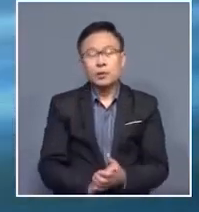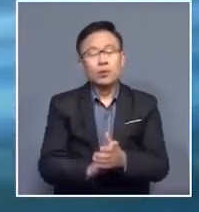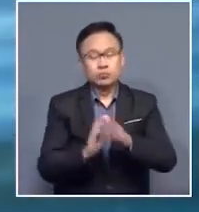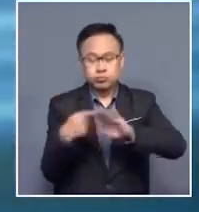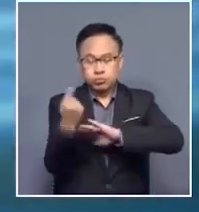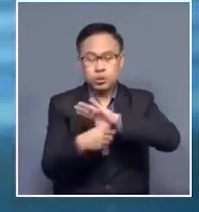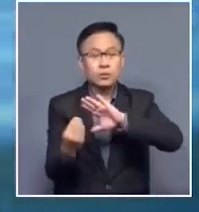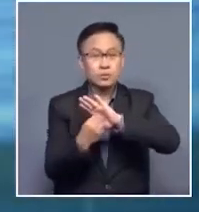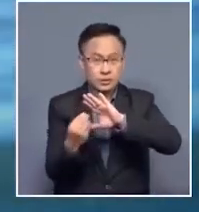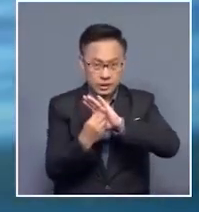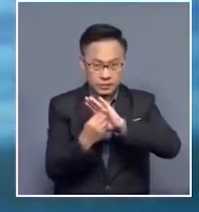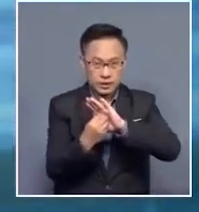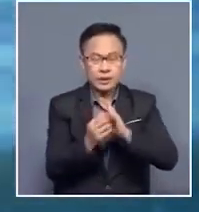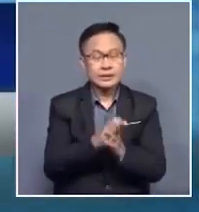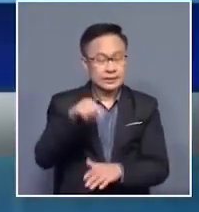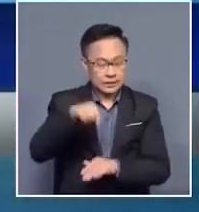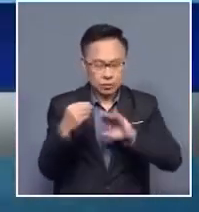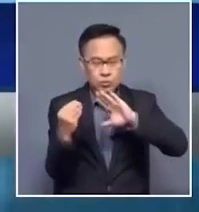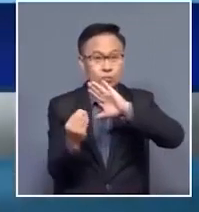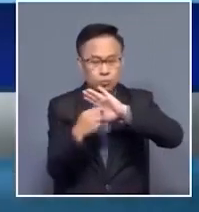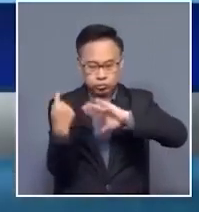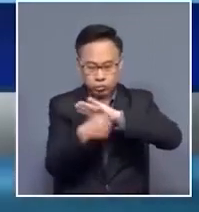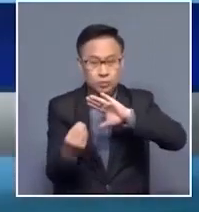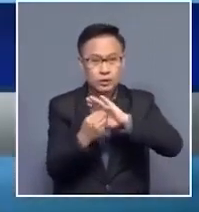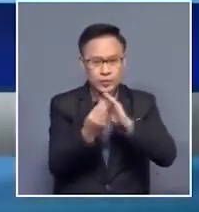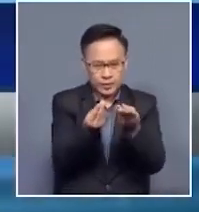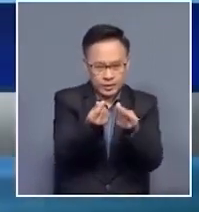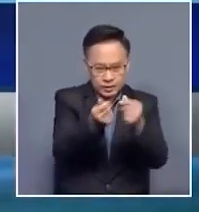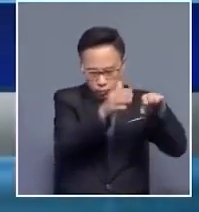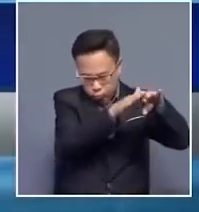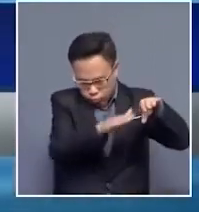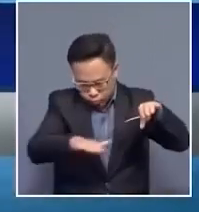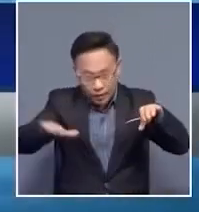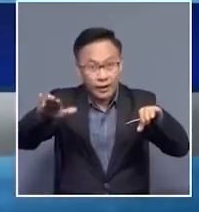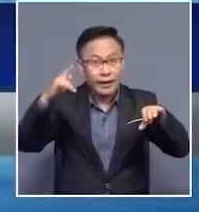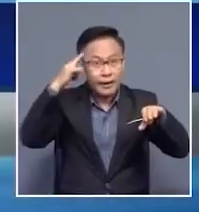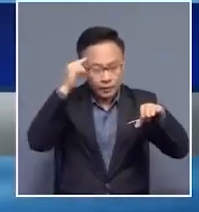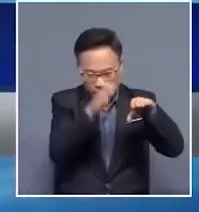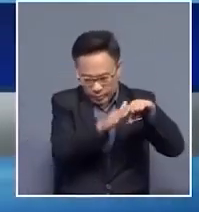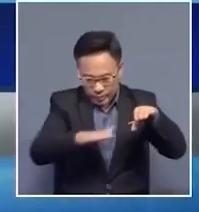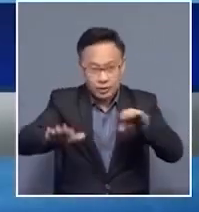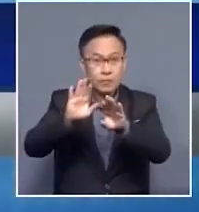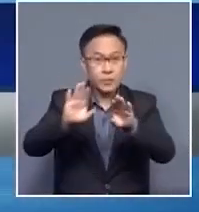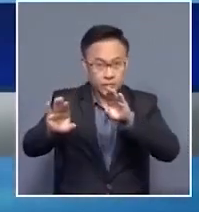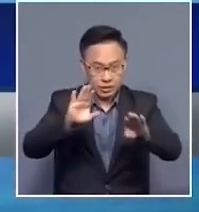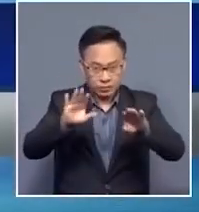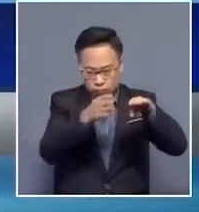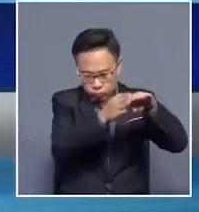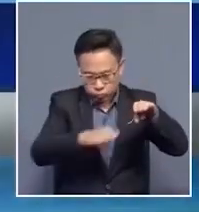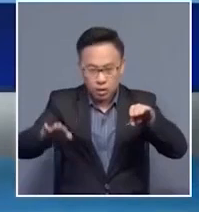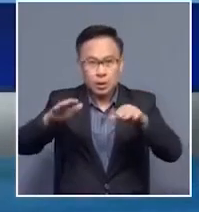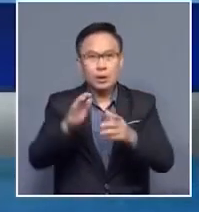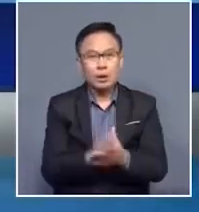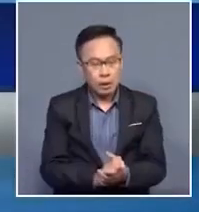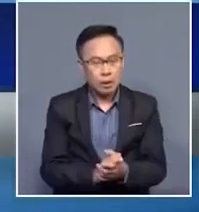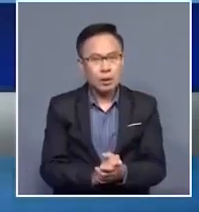ครับลักษณะทางกายภาพเนี่ยเป็นพื้นที่ลุ่มต่ำนะครับบางพื้นที่นะครับต่ำกว่าระดับของแม่น้ำลำคลอง